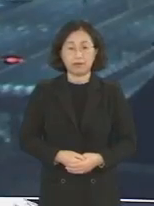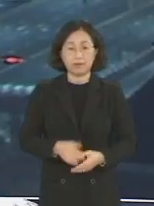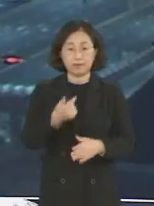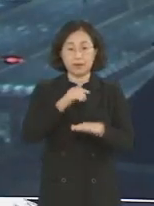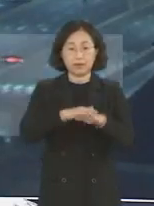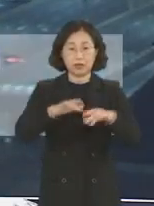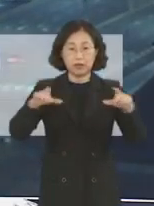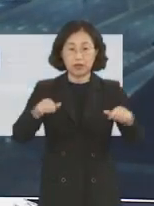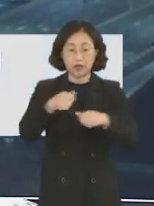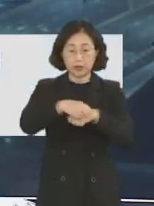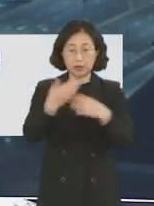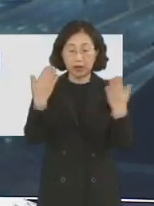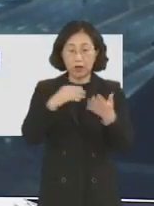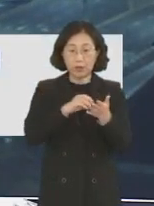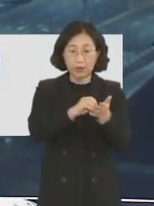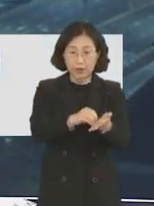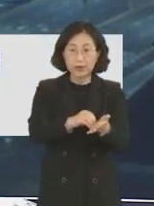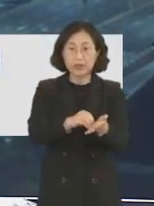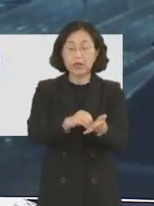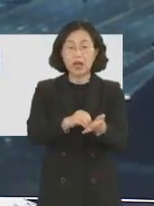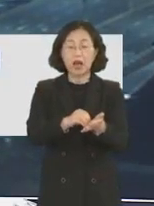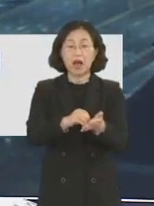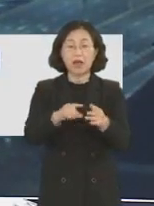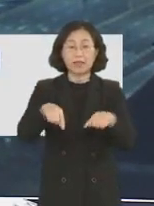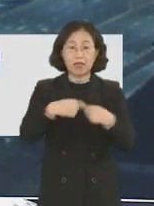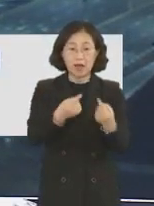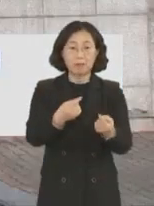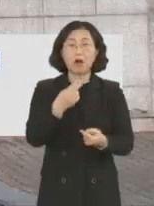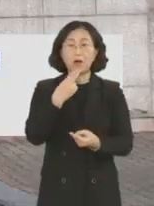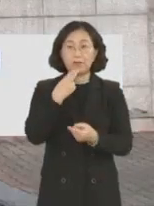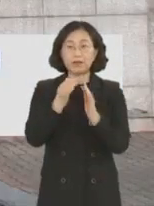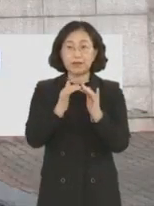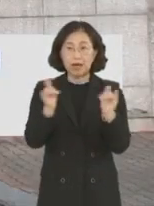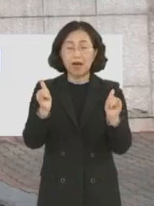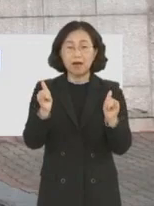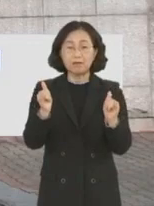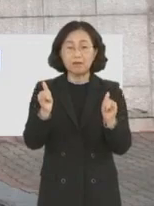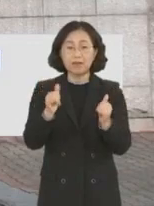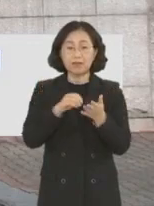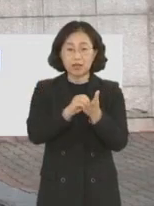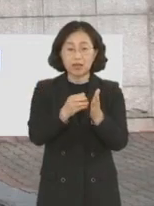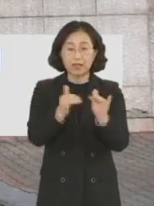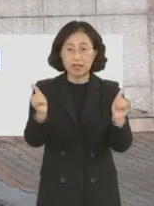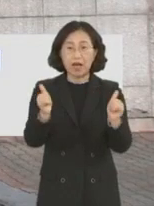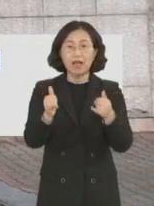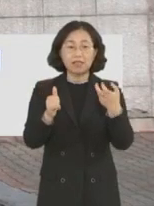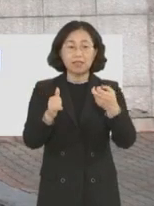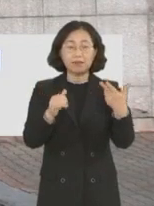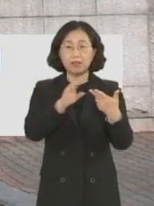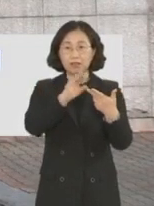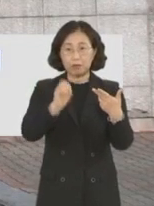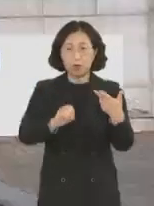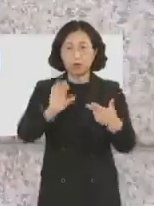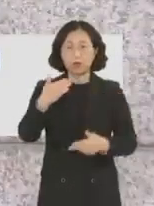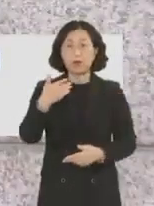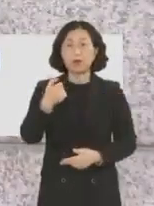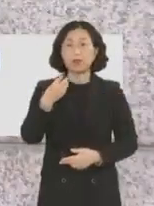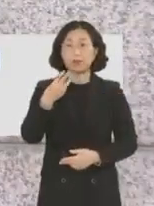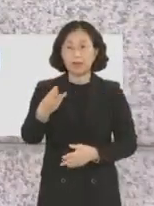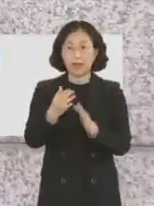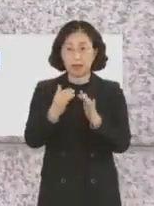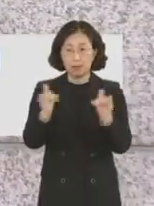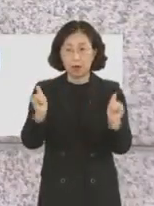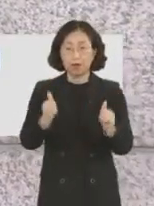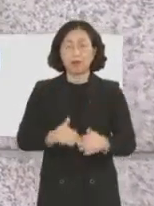대전지역 초등학교 취학 예정자 예비소집에 참여하지 않은 인원이 대상학생의 7.7%인 9001순